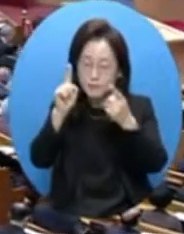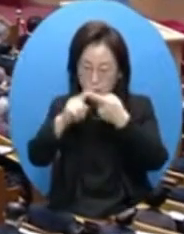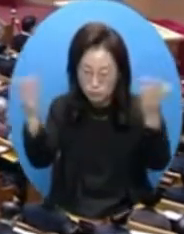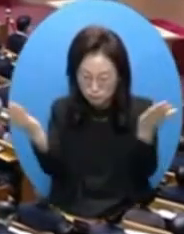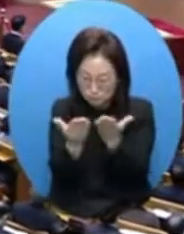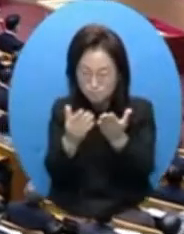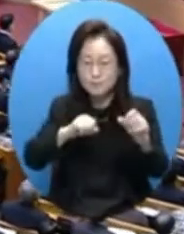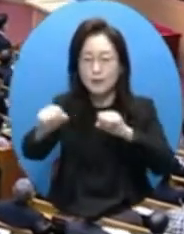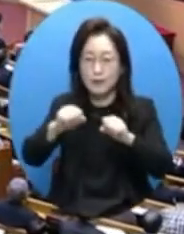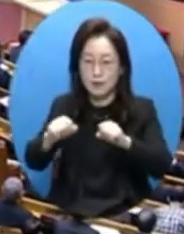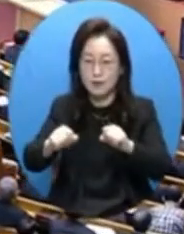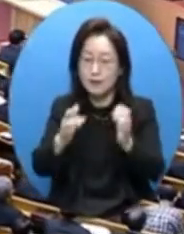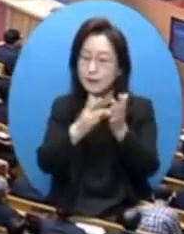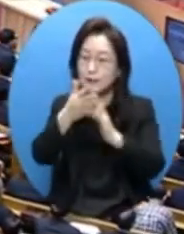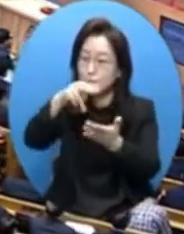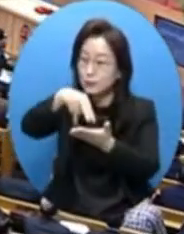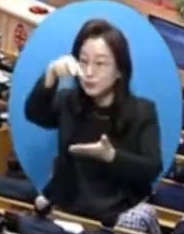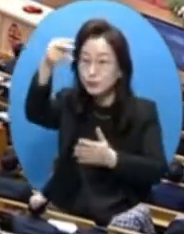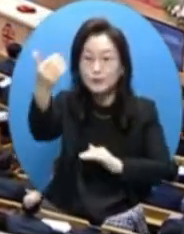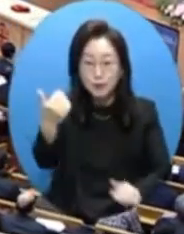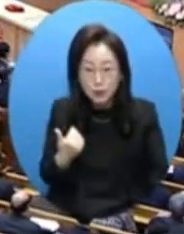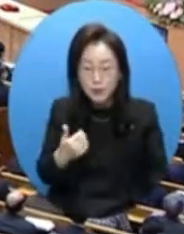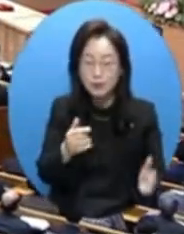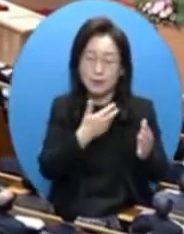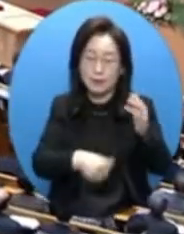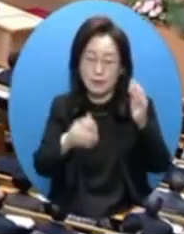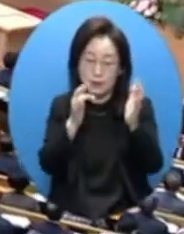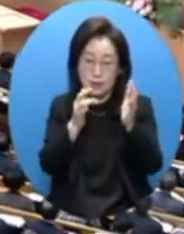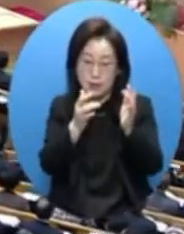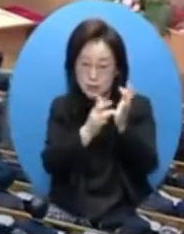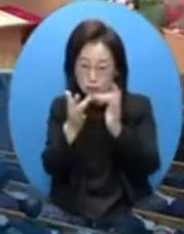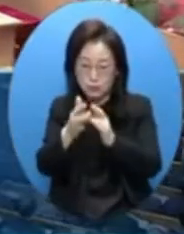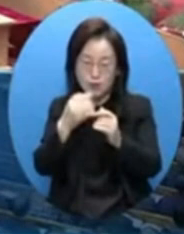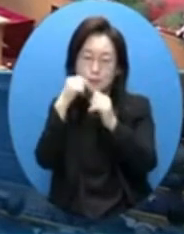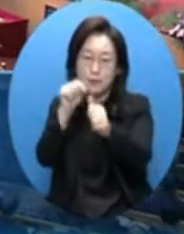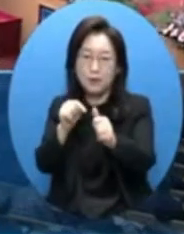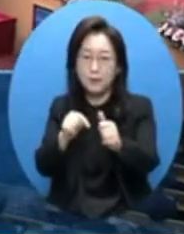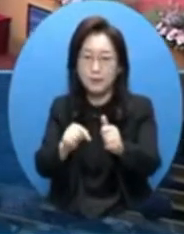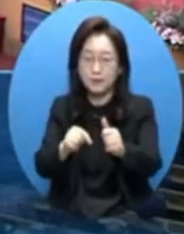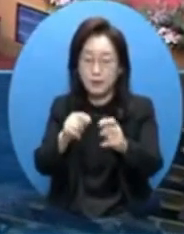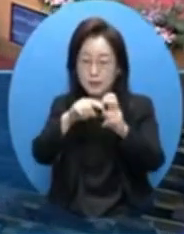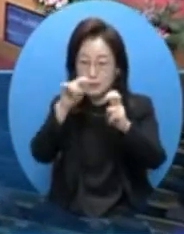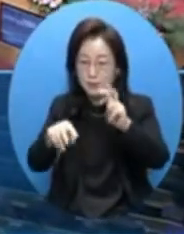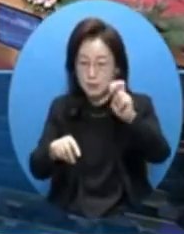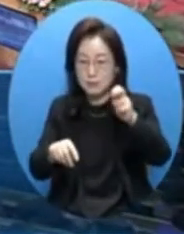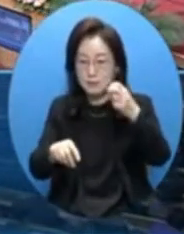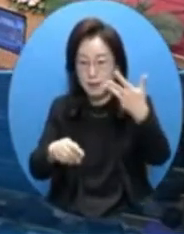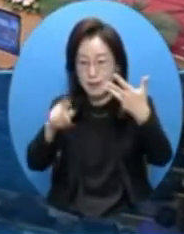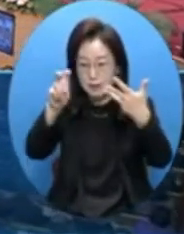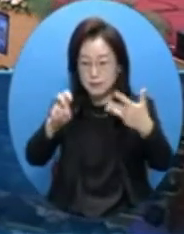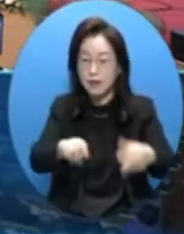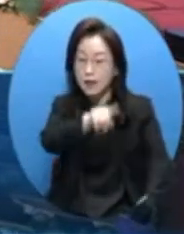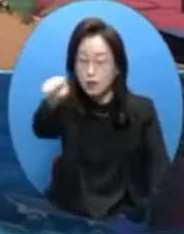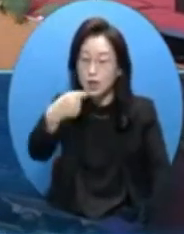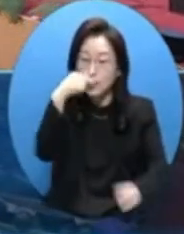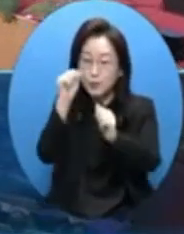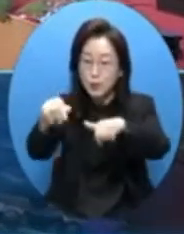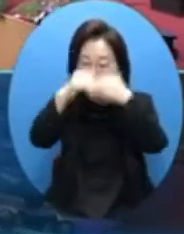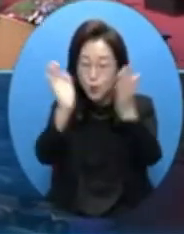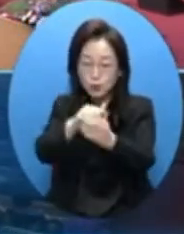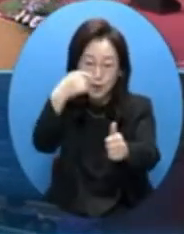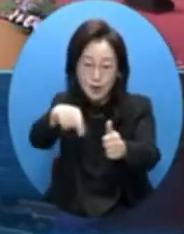것입니다 예수께서 승차를 전에 저들에게 분보하셨습니다 마태복음 28장 20절입니다 내가 너에게 분만 모든 것을